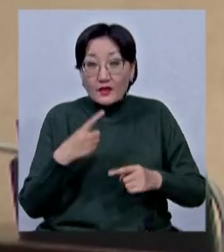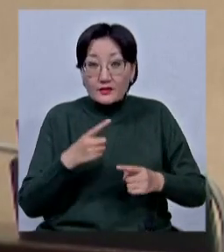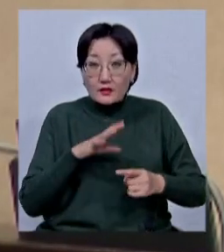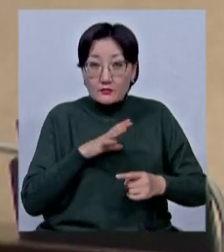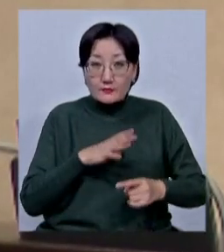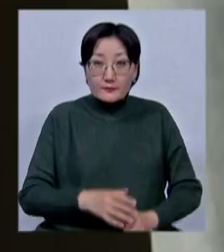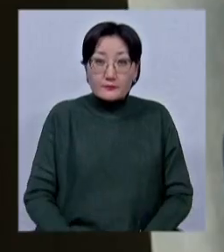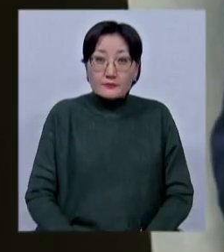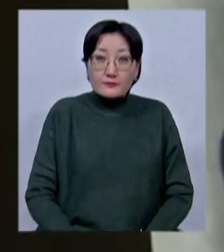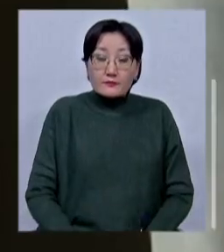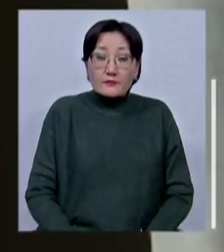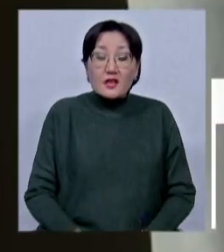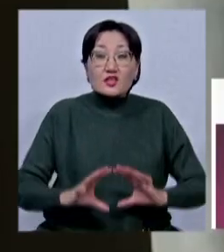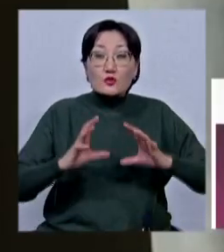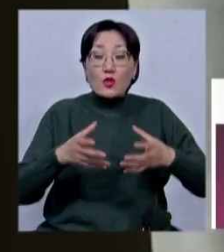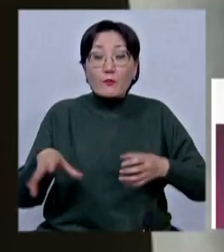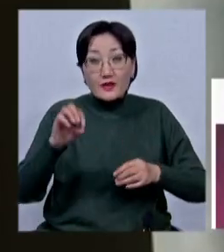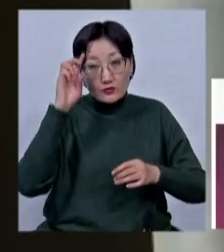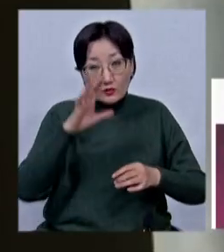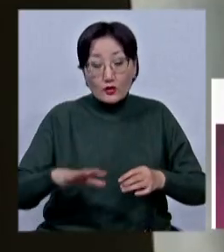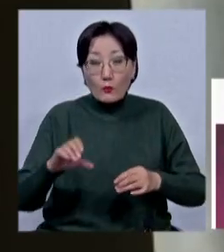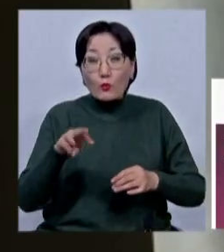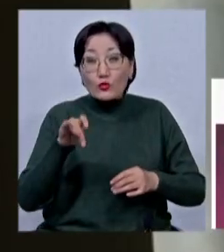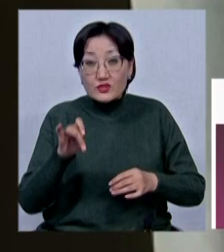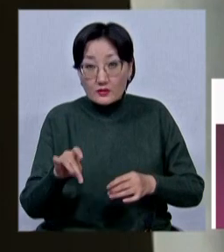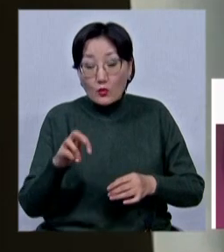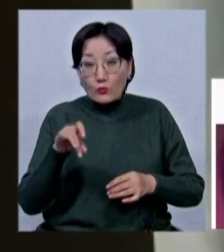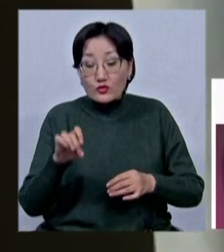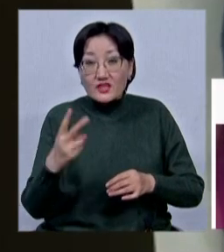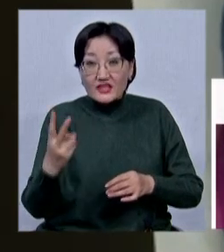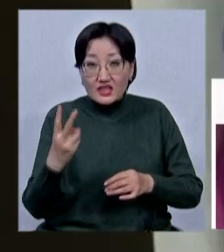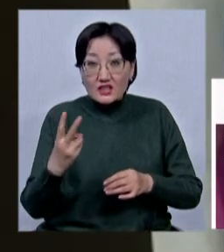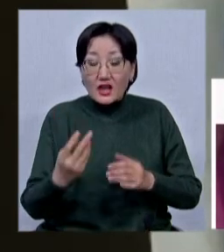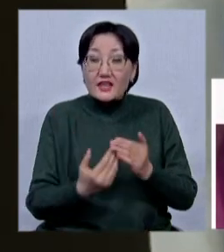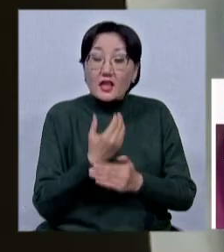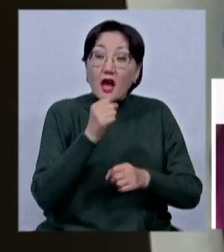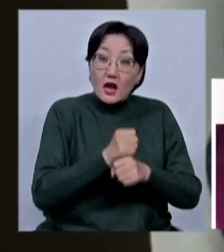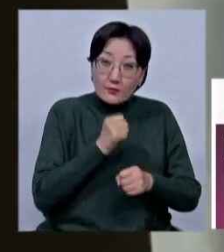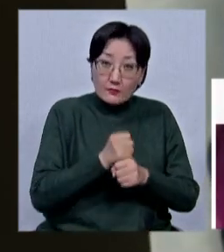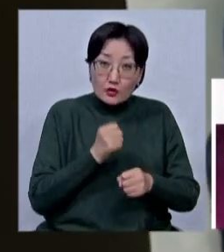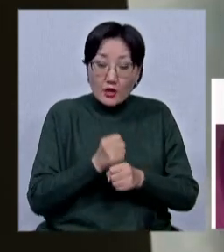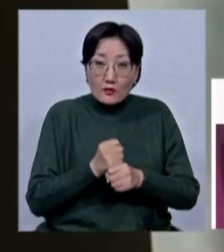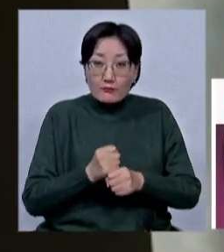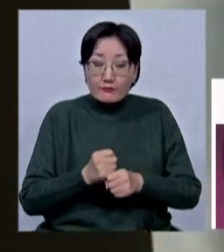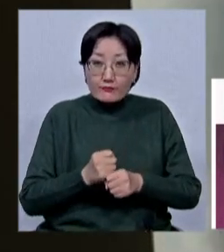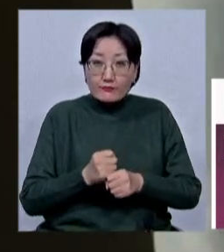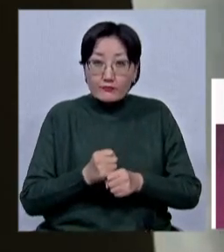айтылды. Әлемнің барлық елдерінде қоқыстан екінші өнім шығарады, пайдаға